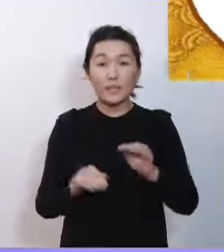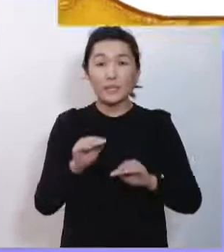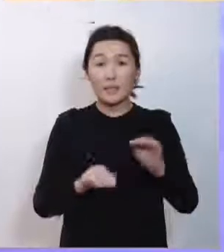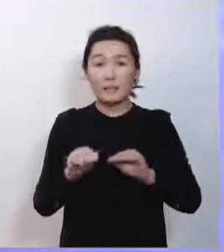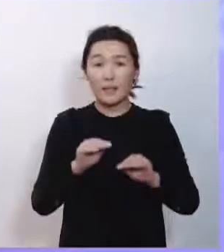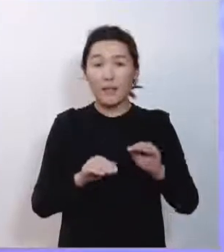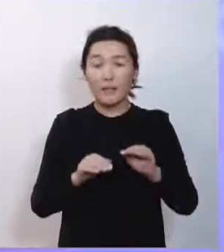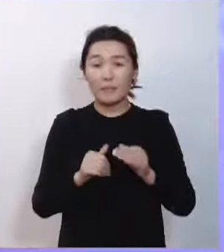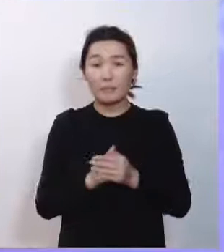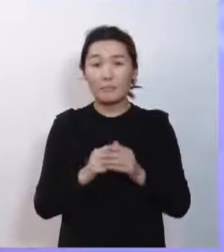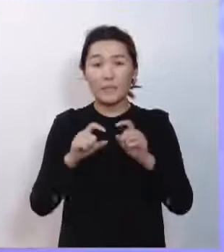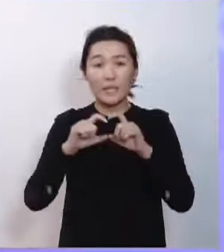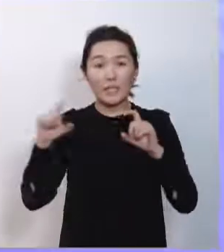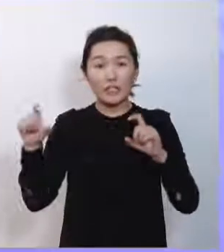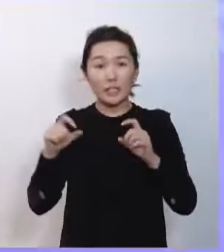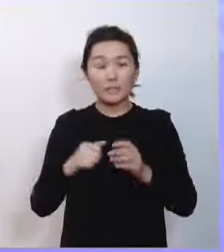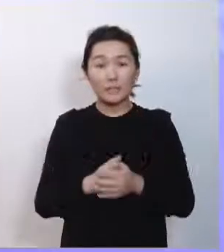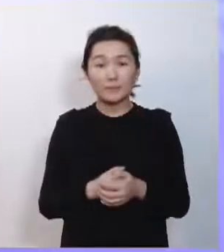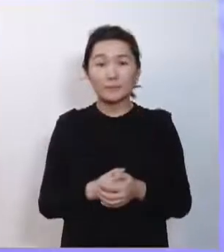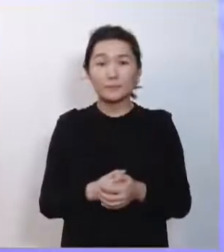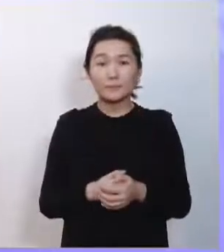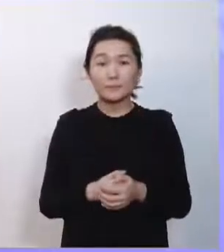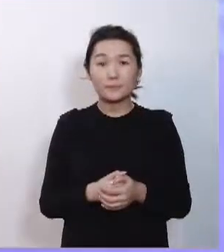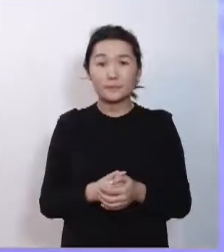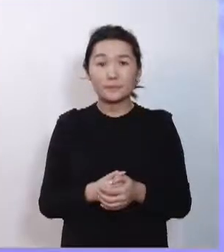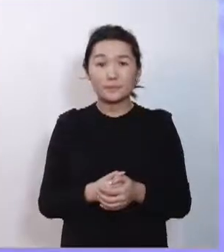составим предложение.